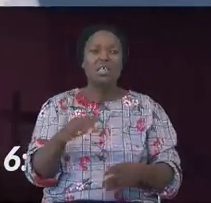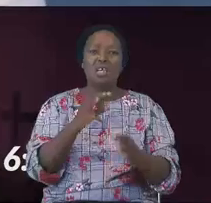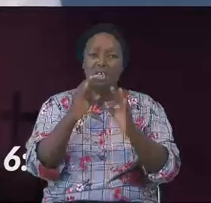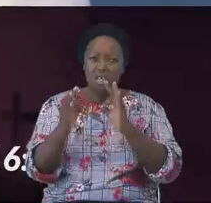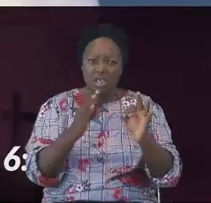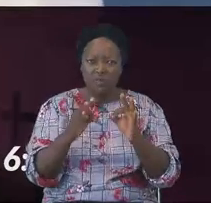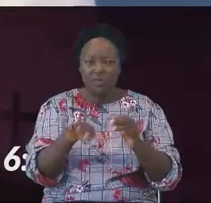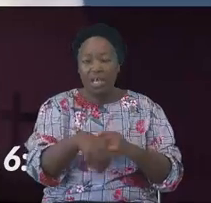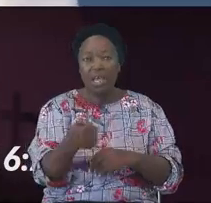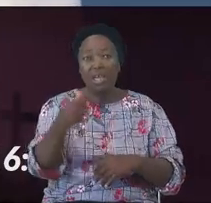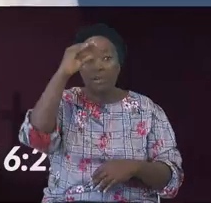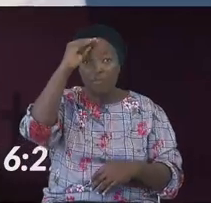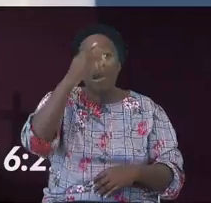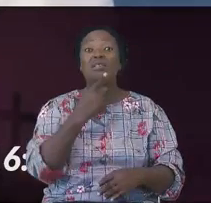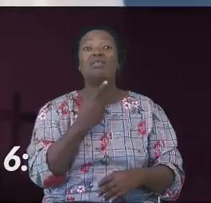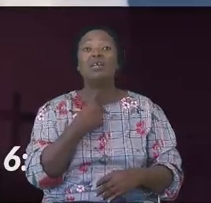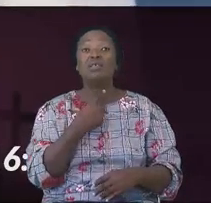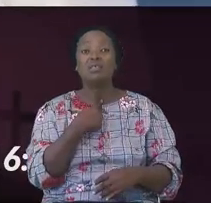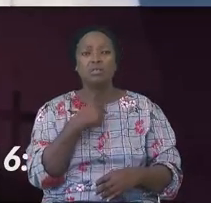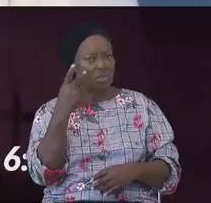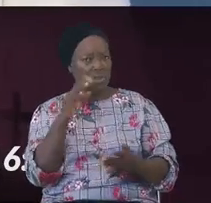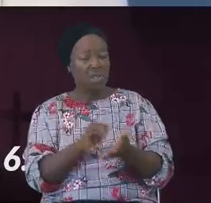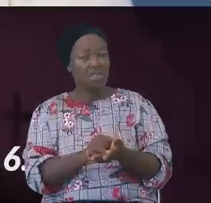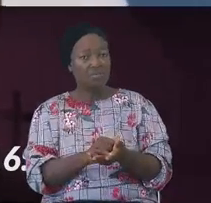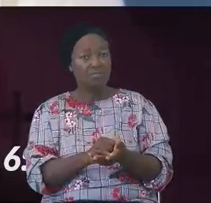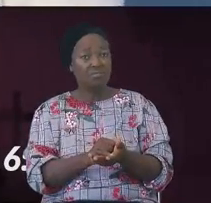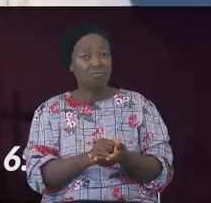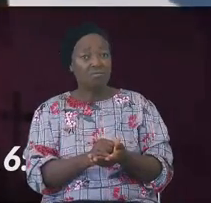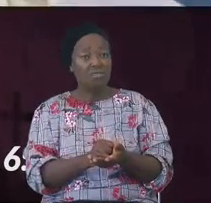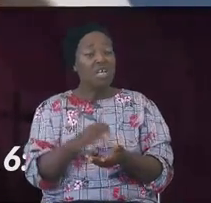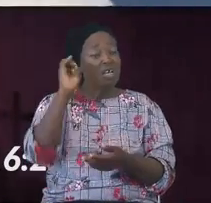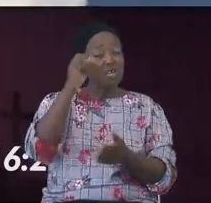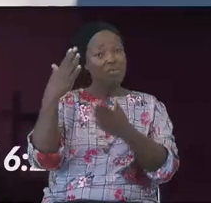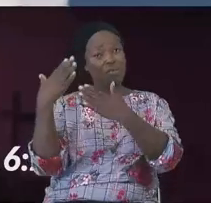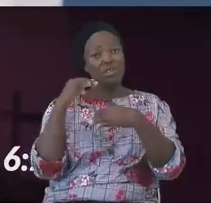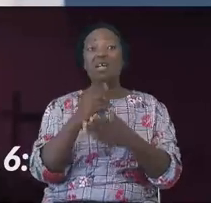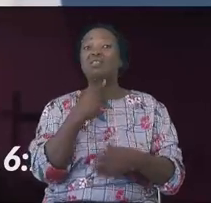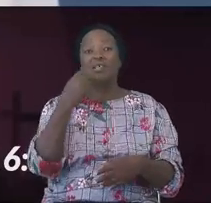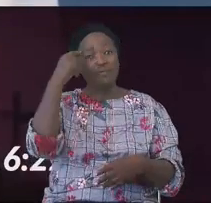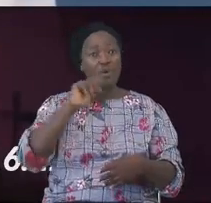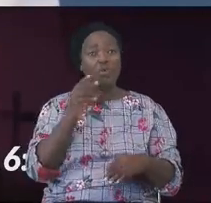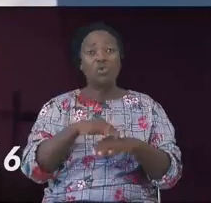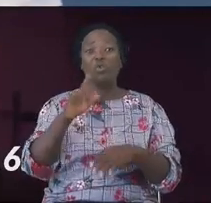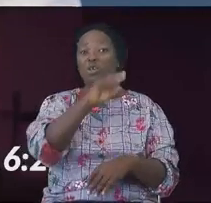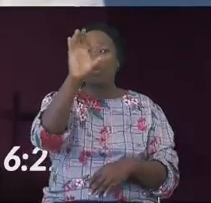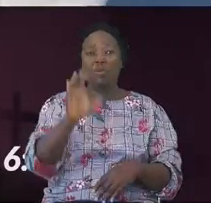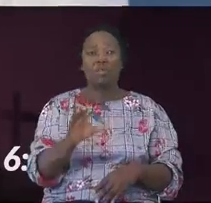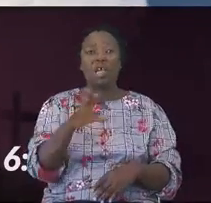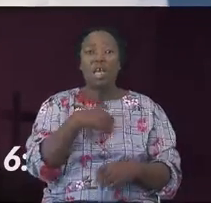Le dernier jour, le grand jour de la fête, Jésus se tenant debout, s'écria, si quelqu'un a soif, vous voyez